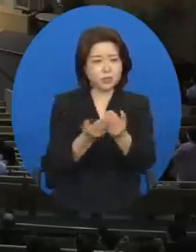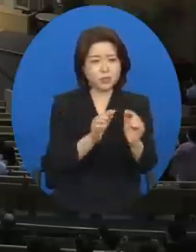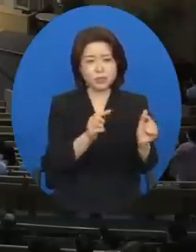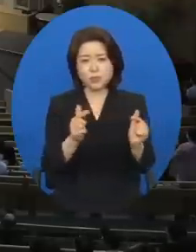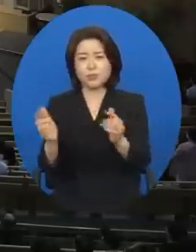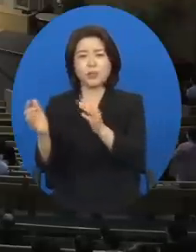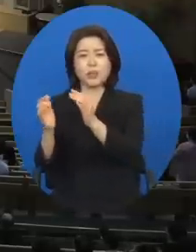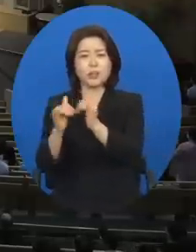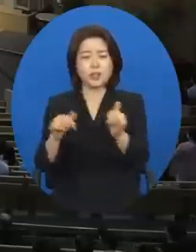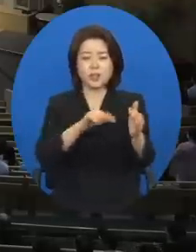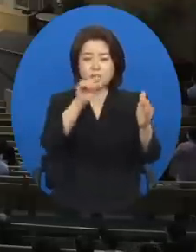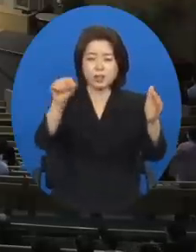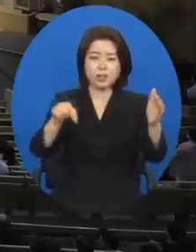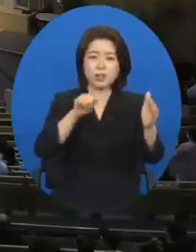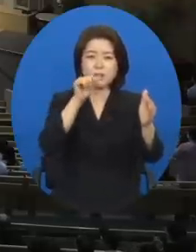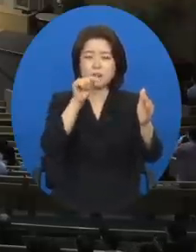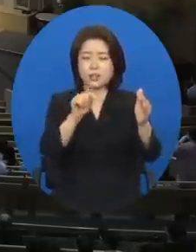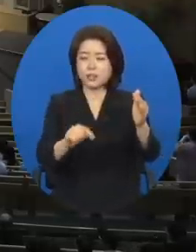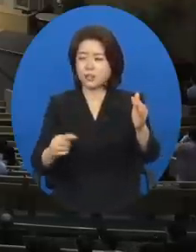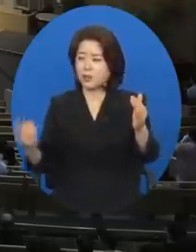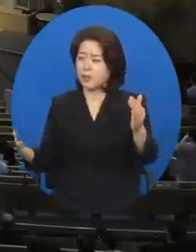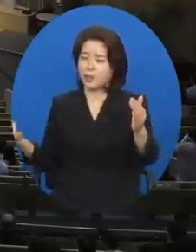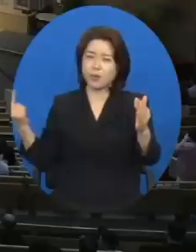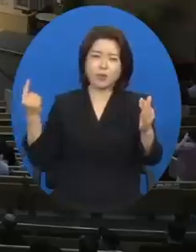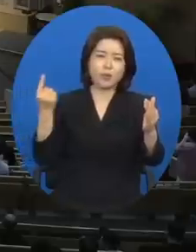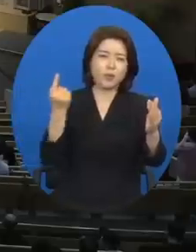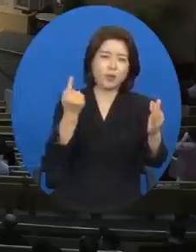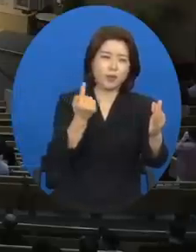만민 중에 나가서